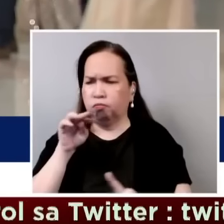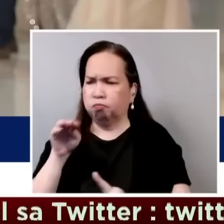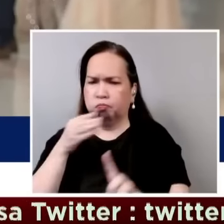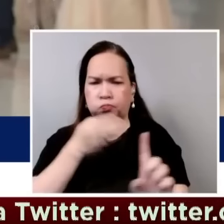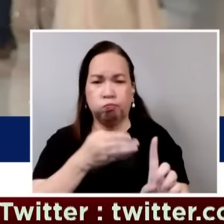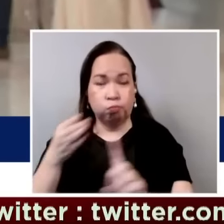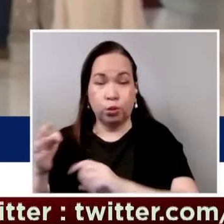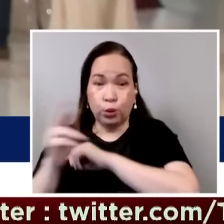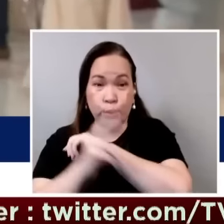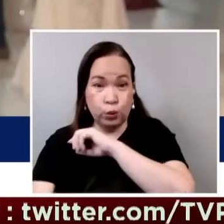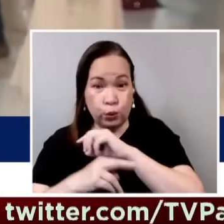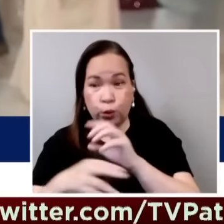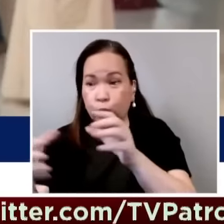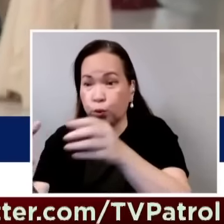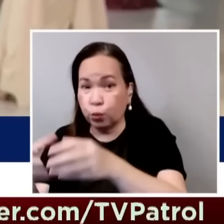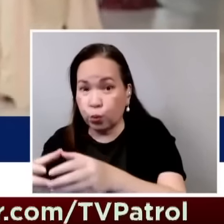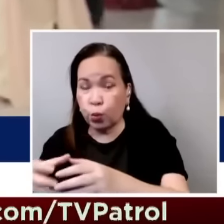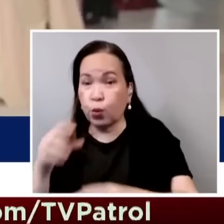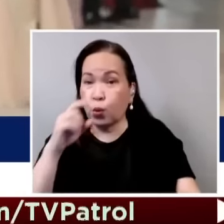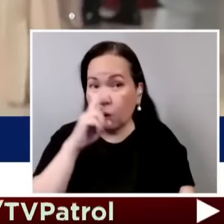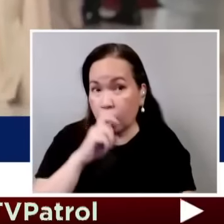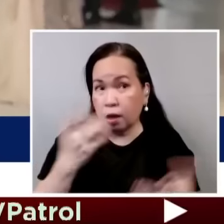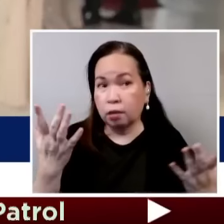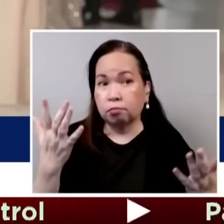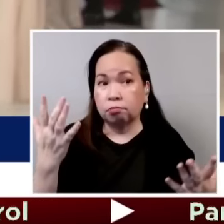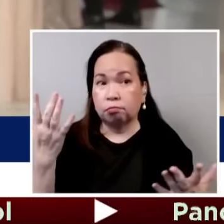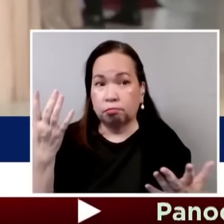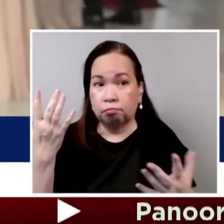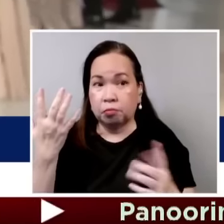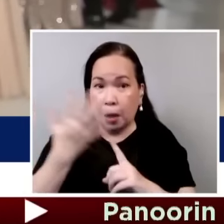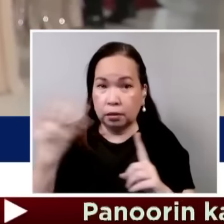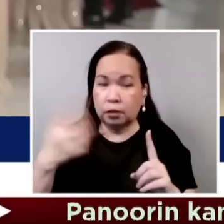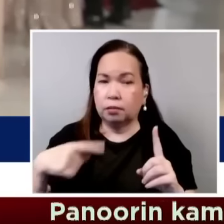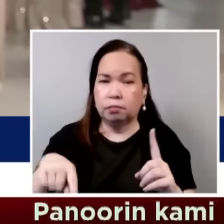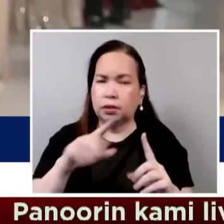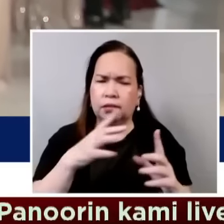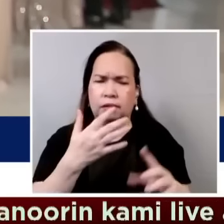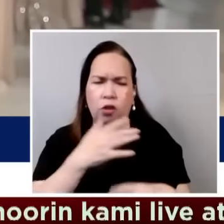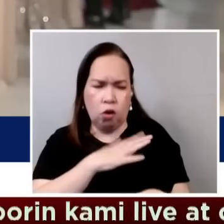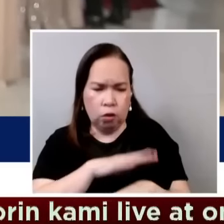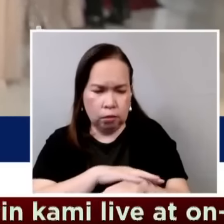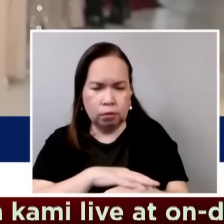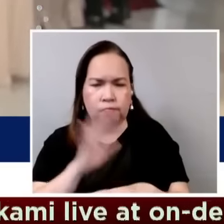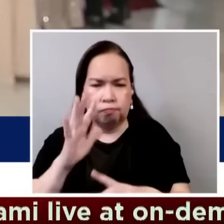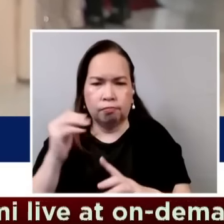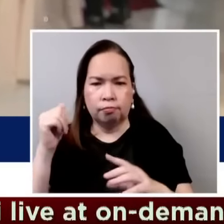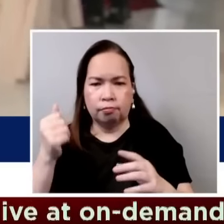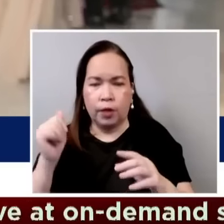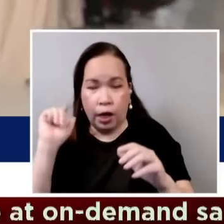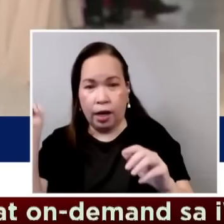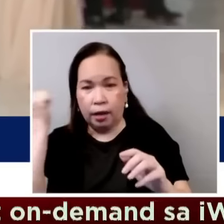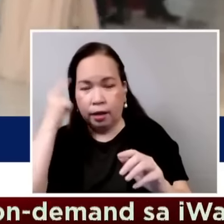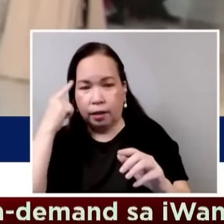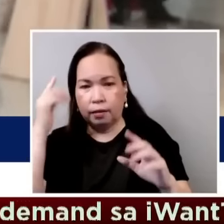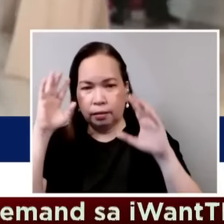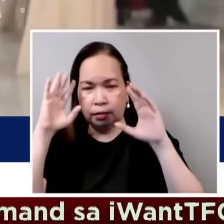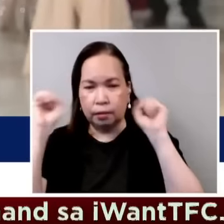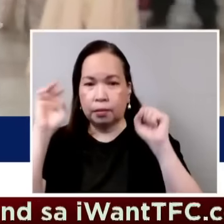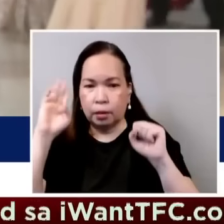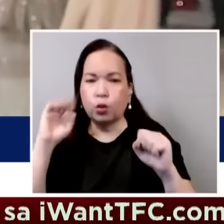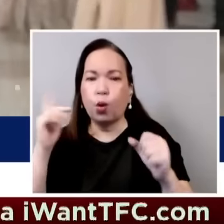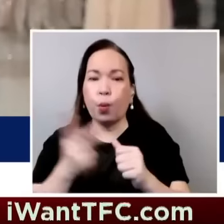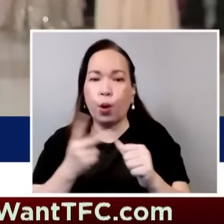rehiyon, pangkat, edad o kasarian ang kanyang administrasyon. At patuloy daw umanong magiging prioridad ang pagpondo ng mga